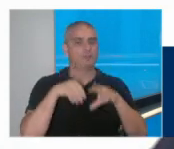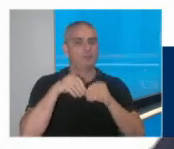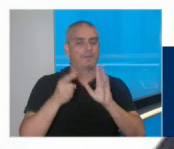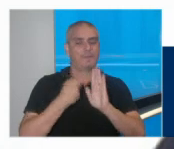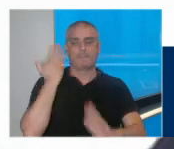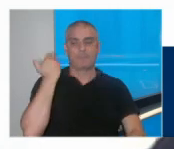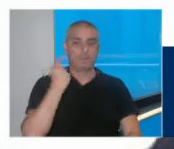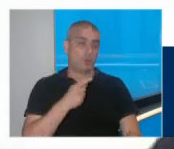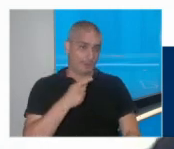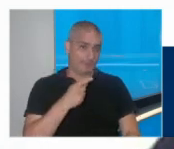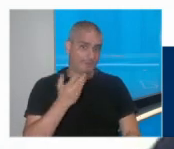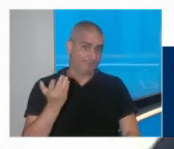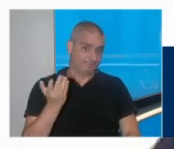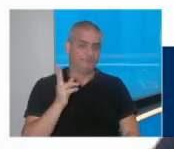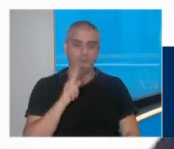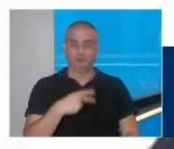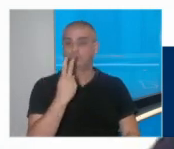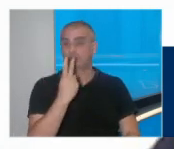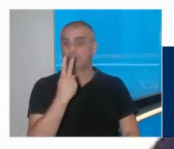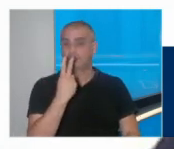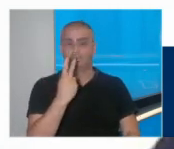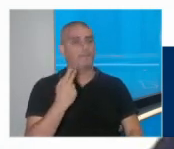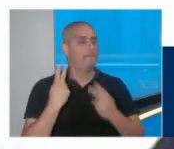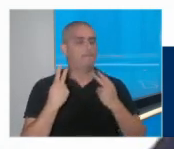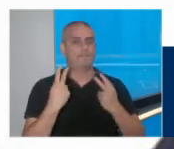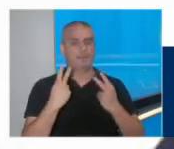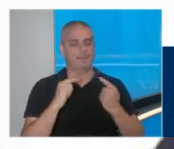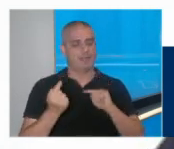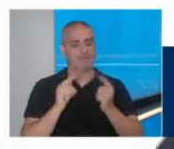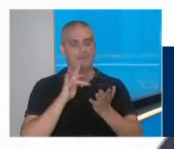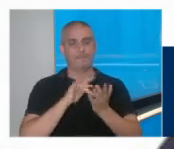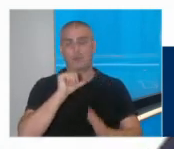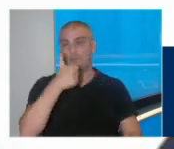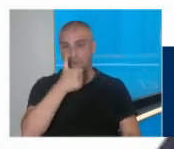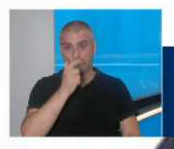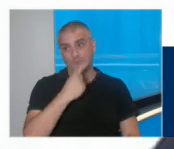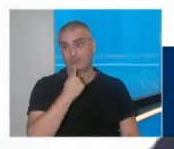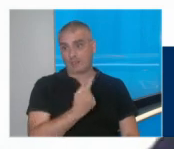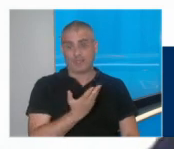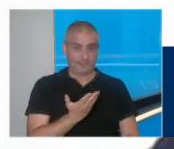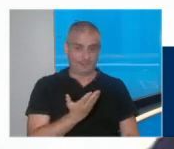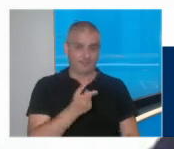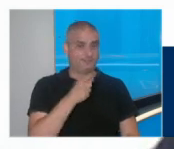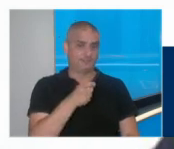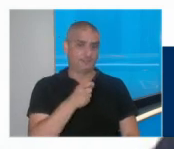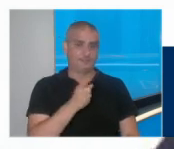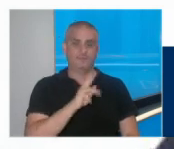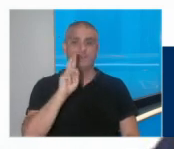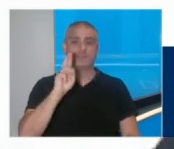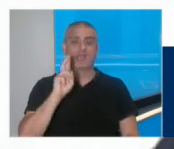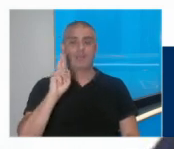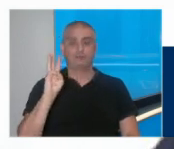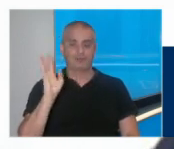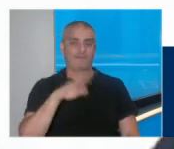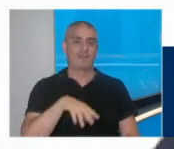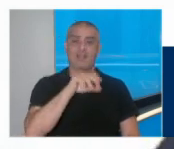בפעם הקודמת. יש שם שניים שבעיקר רבים על המקום הראשון, אפשר להגיד, וזה רם שפע